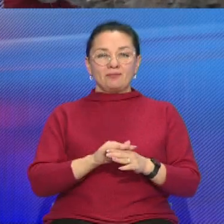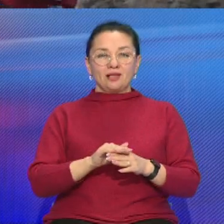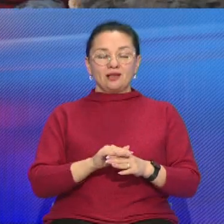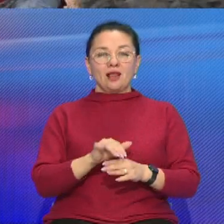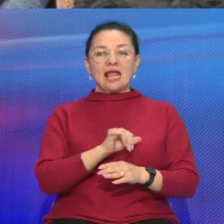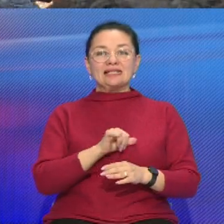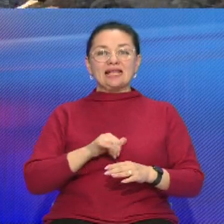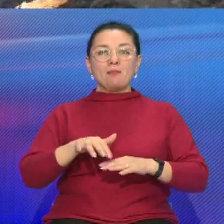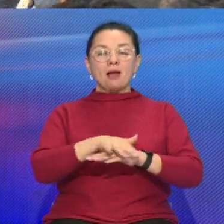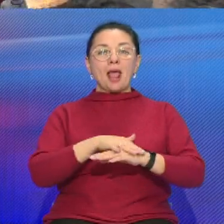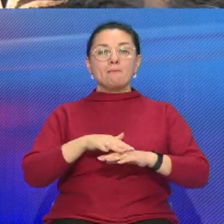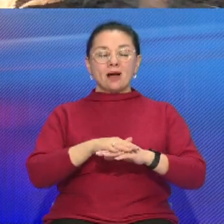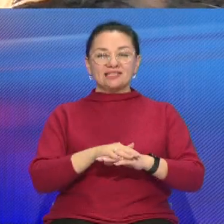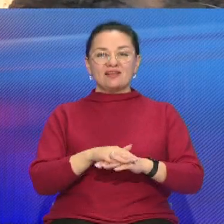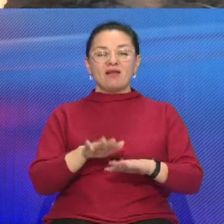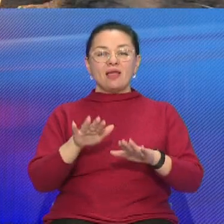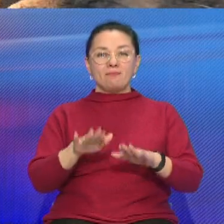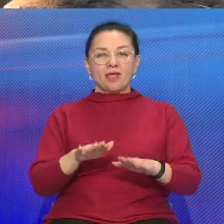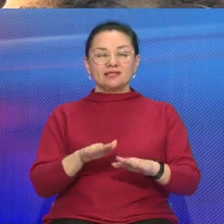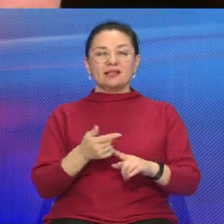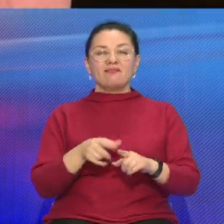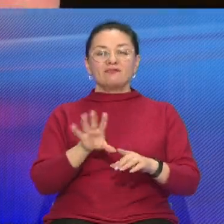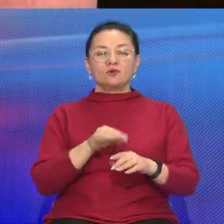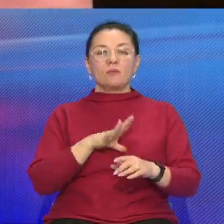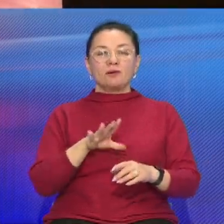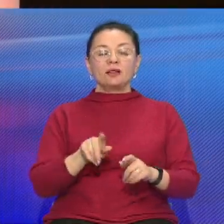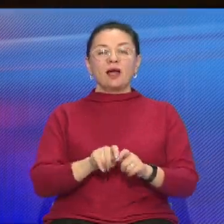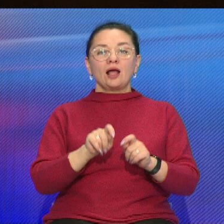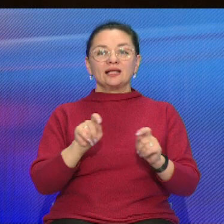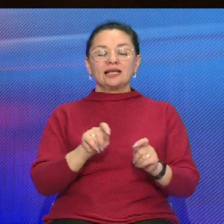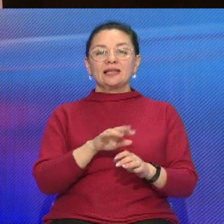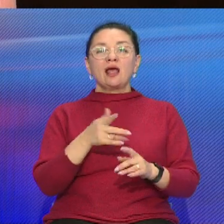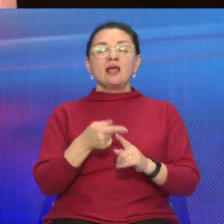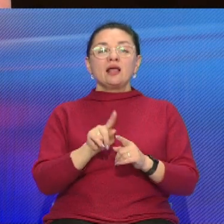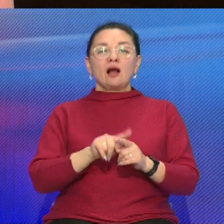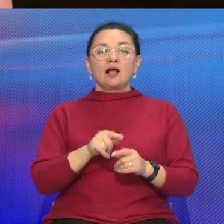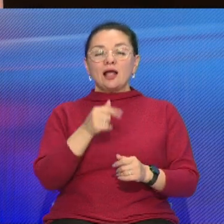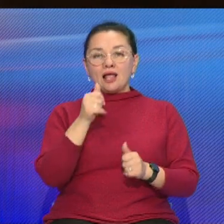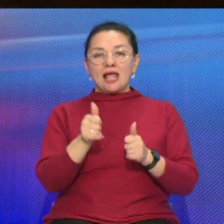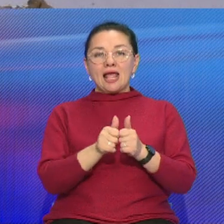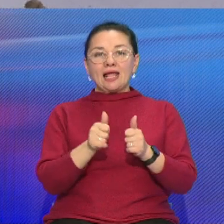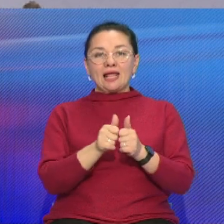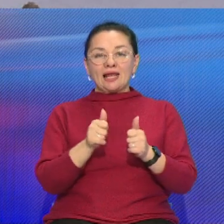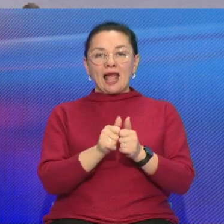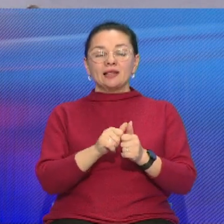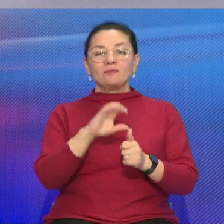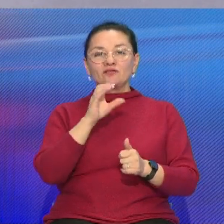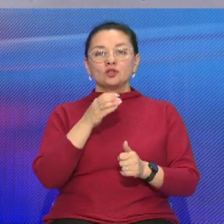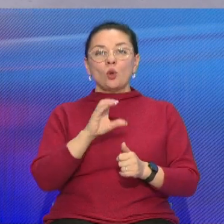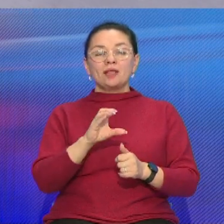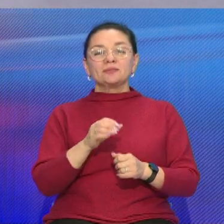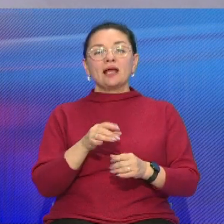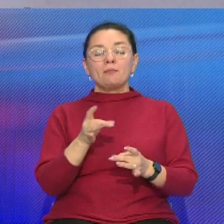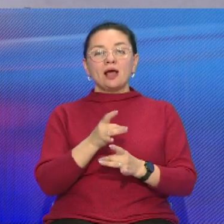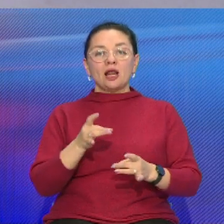Самое массовое место пахавання оборонцовой отчины сёлета было открыто недалеко от агрогородка Зерница у Слонимском районе.